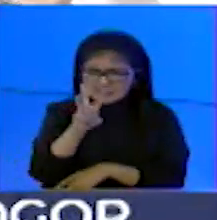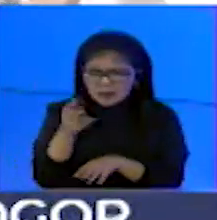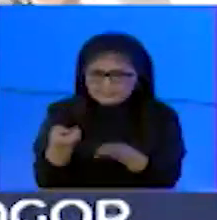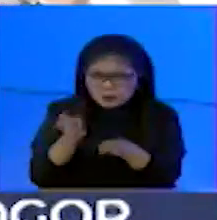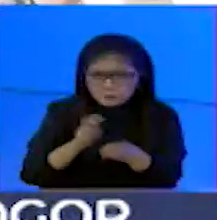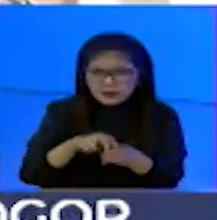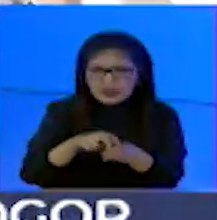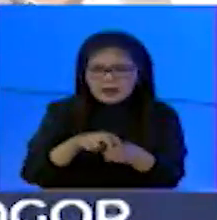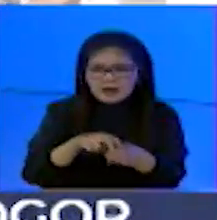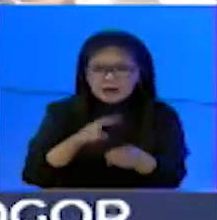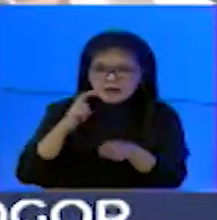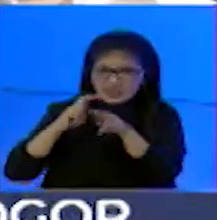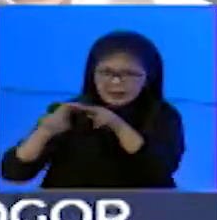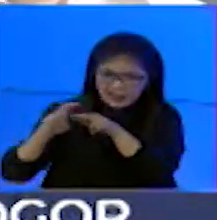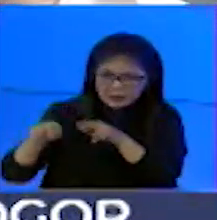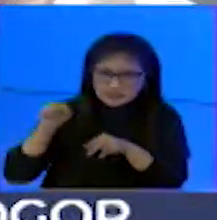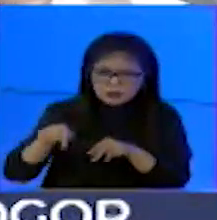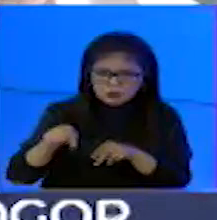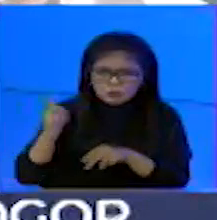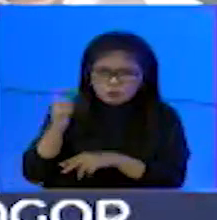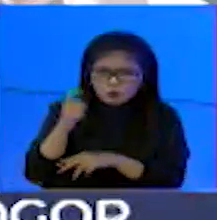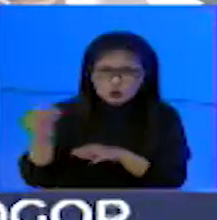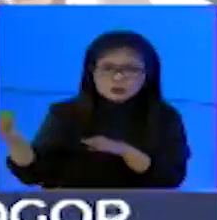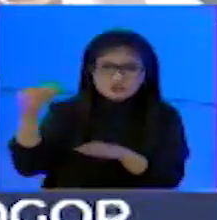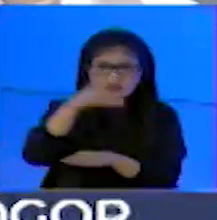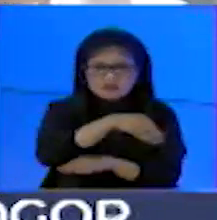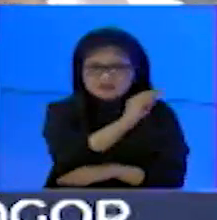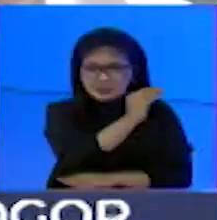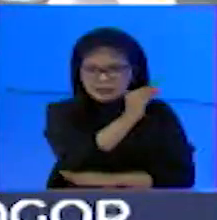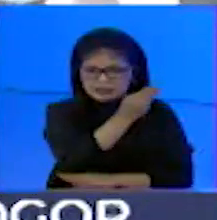KRL dari Bogor ke Jakarta yang